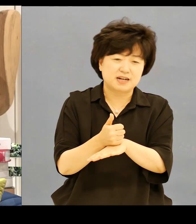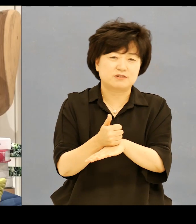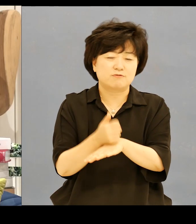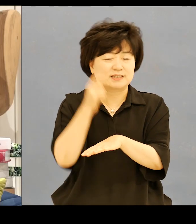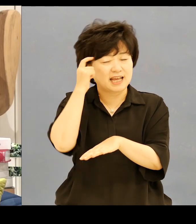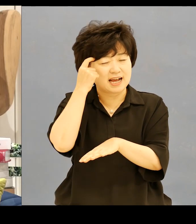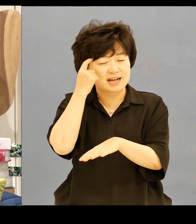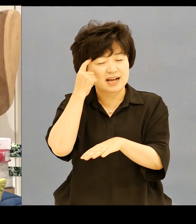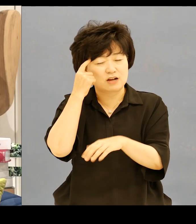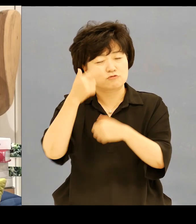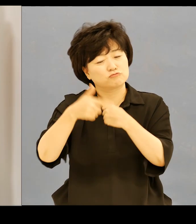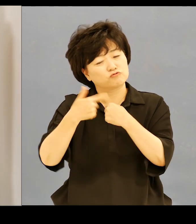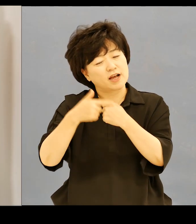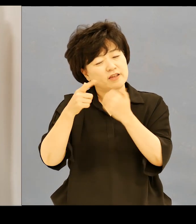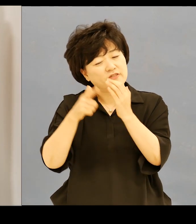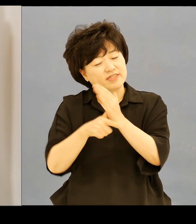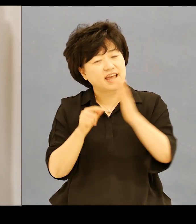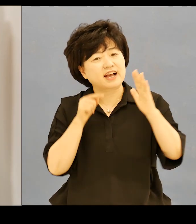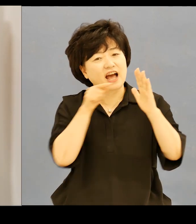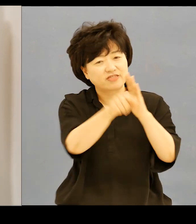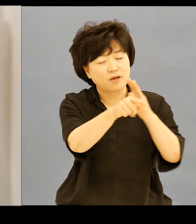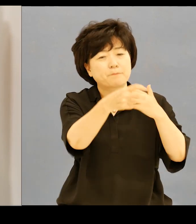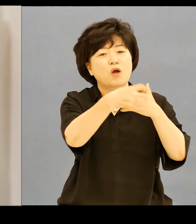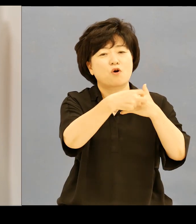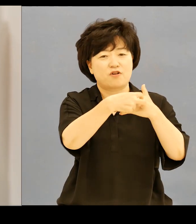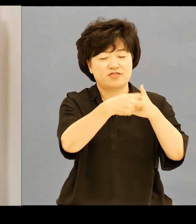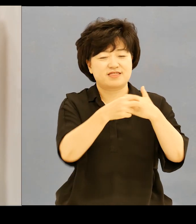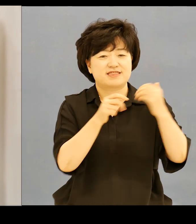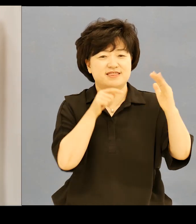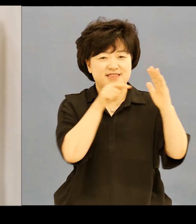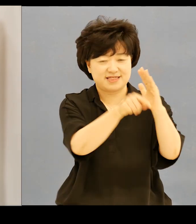갔던 병원이 있는데 네. 이제 그곳에 가서